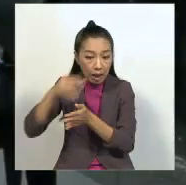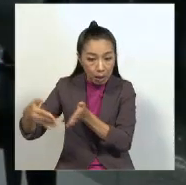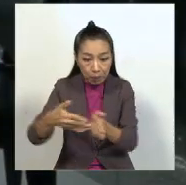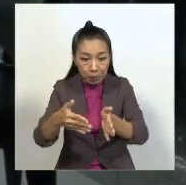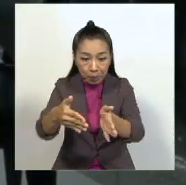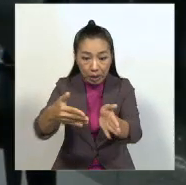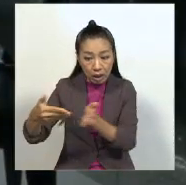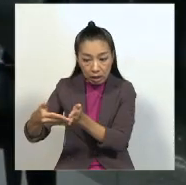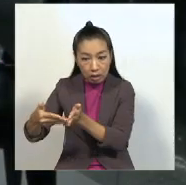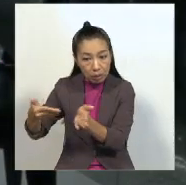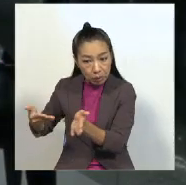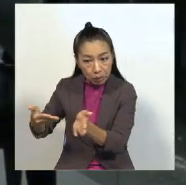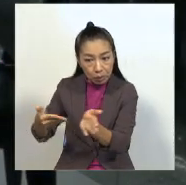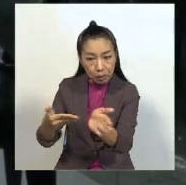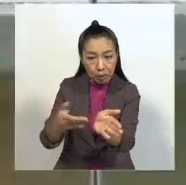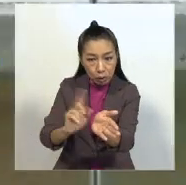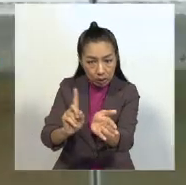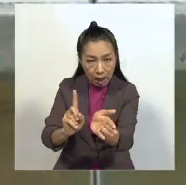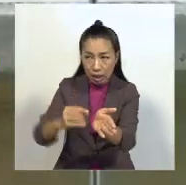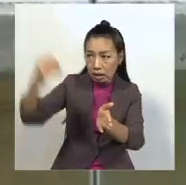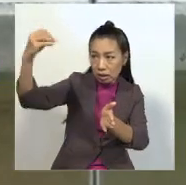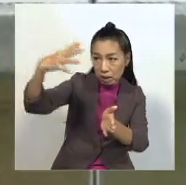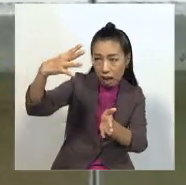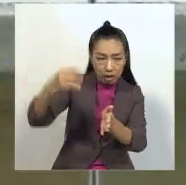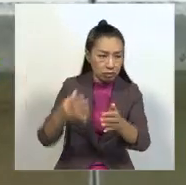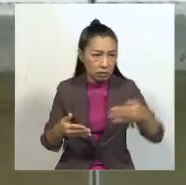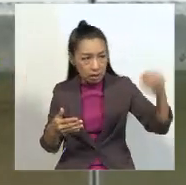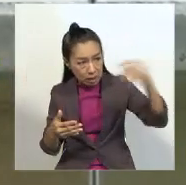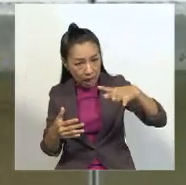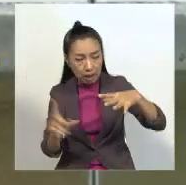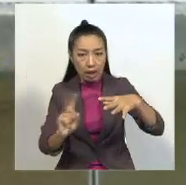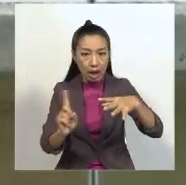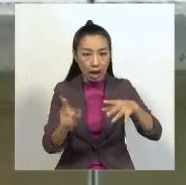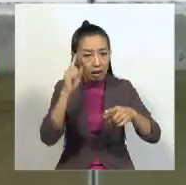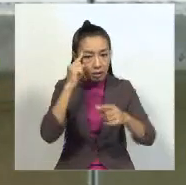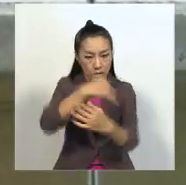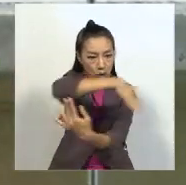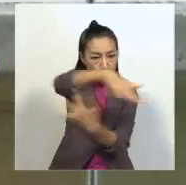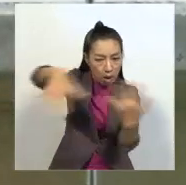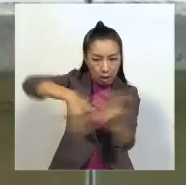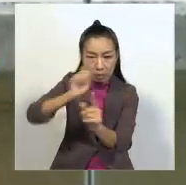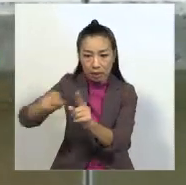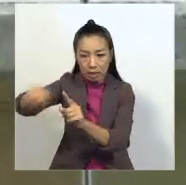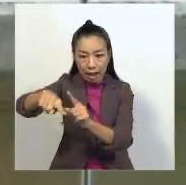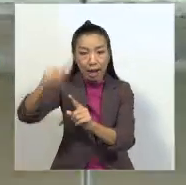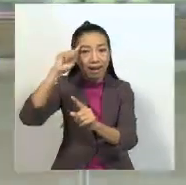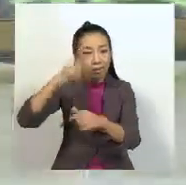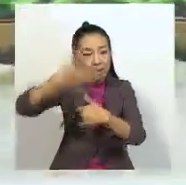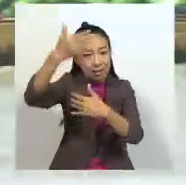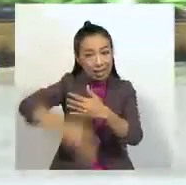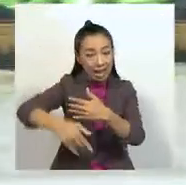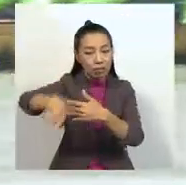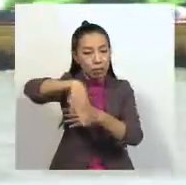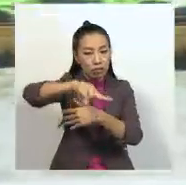ชพิธีผ่านประกอบกับมุมหักเหของแสงในช่วงเวลานั้นและทัศนียภาพซึ่งจะปรากฏเป็นฉากหลังของริ้วขบว